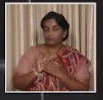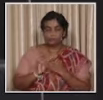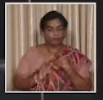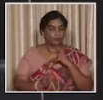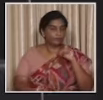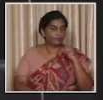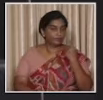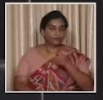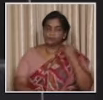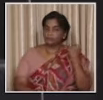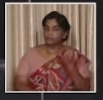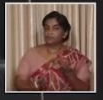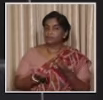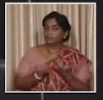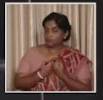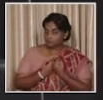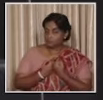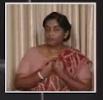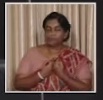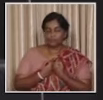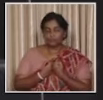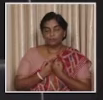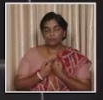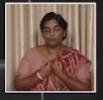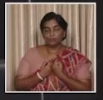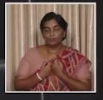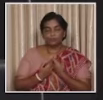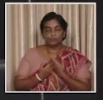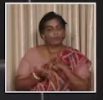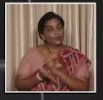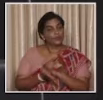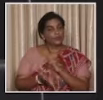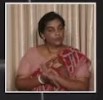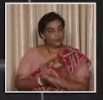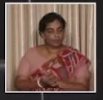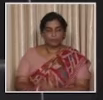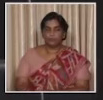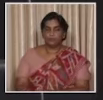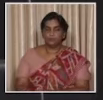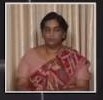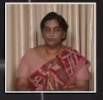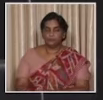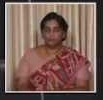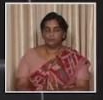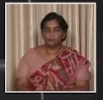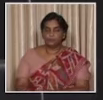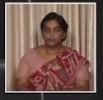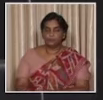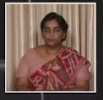මුලින්ම කතා කිරීමට මට ලැබීම පිළිබඳව මම සතුටු වෙනවා.